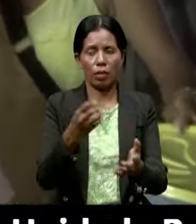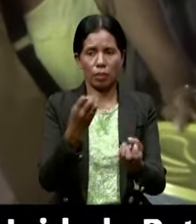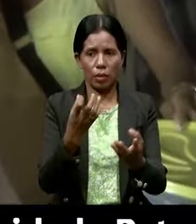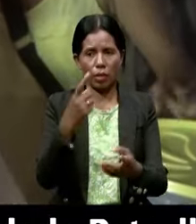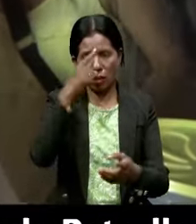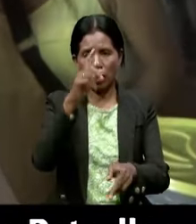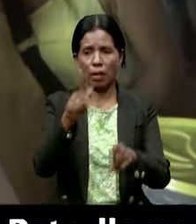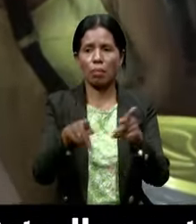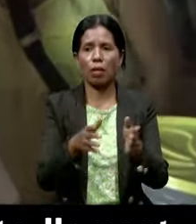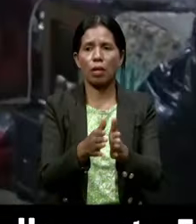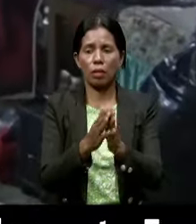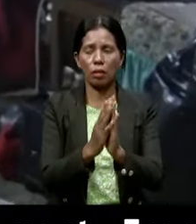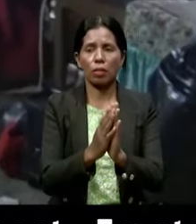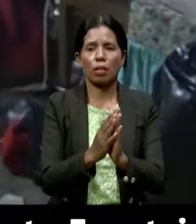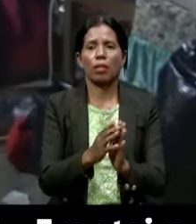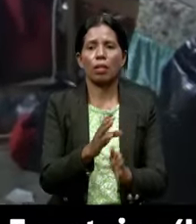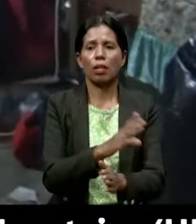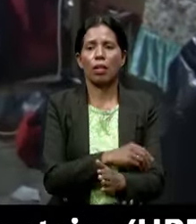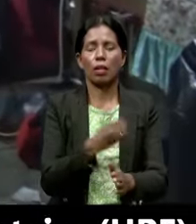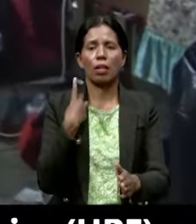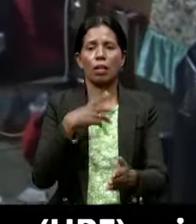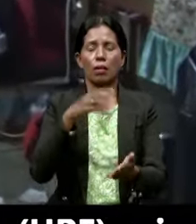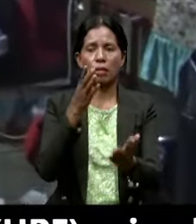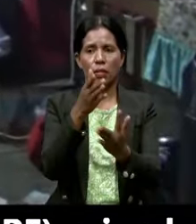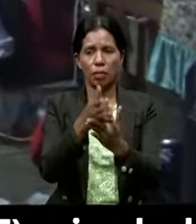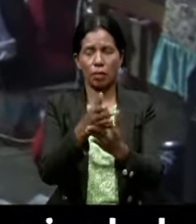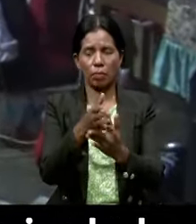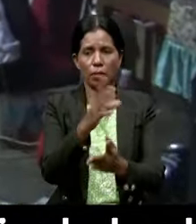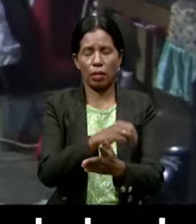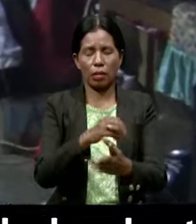tambah emang khusus waktu order. Terus dalam rumah kami sama ya night market.